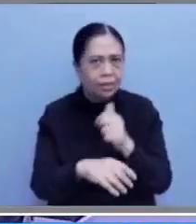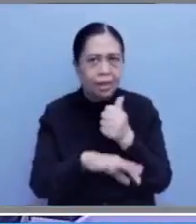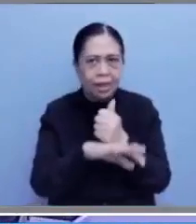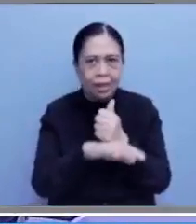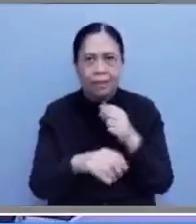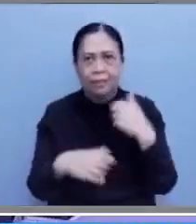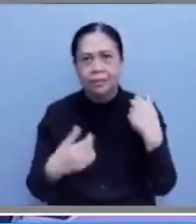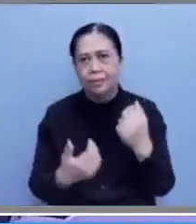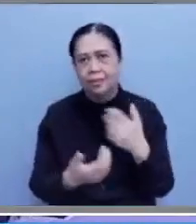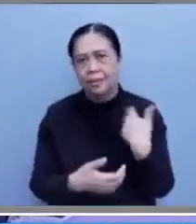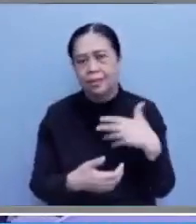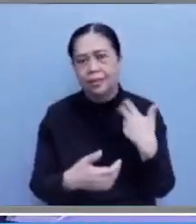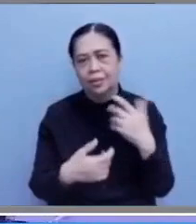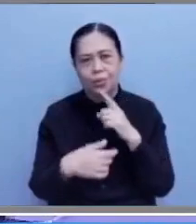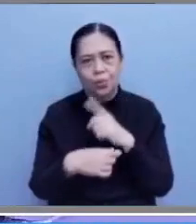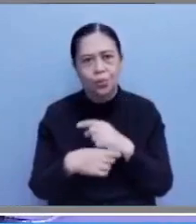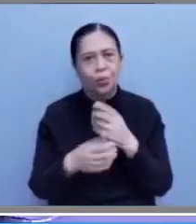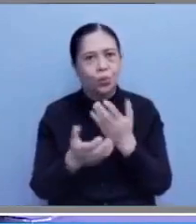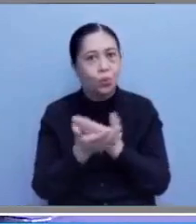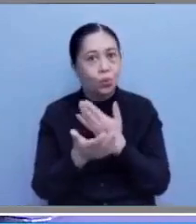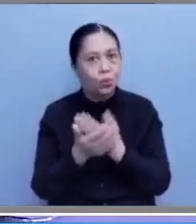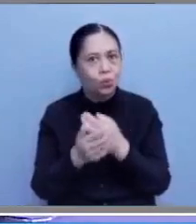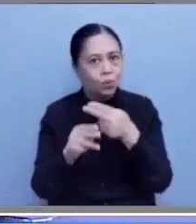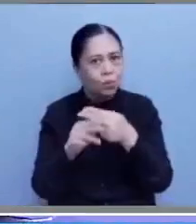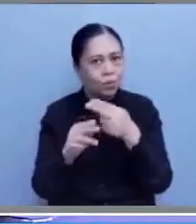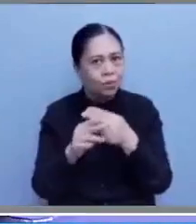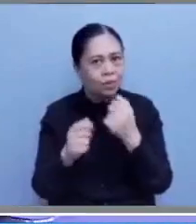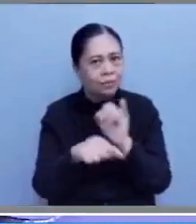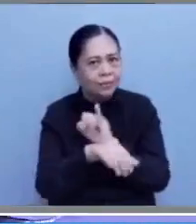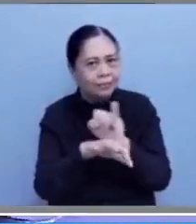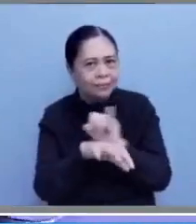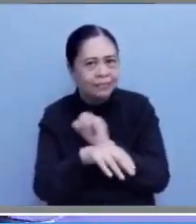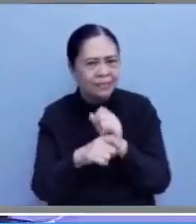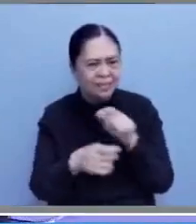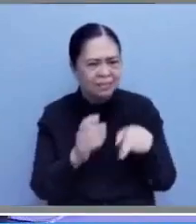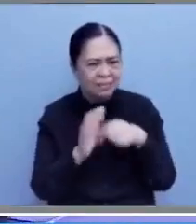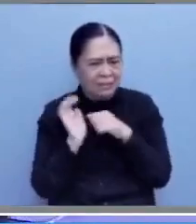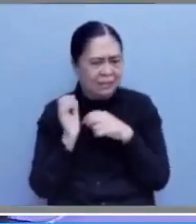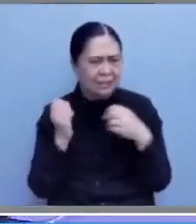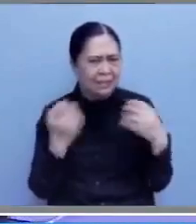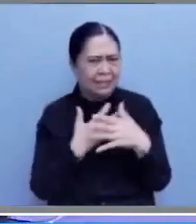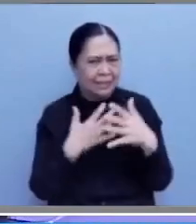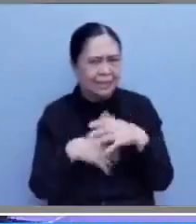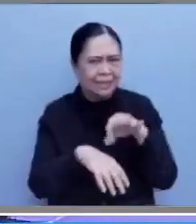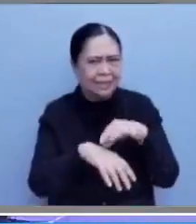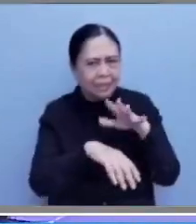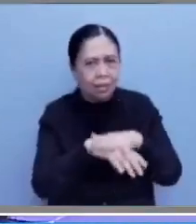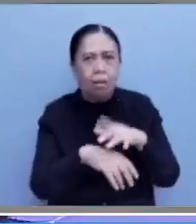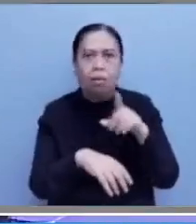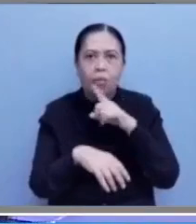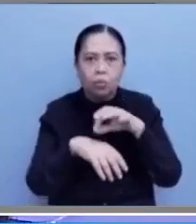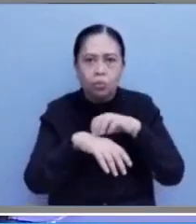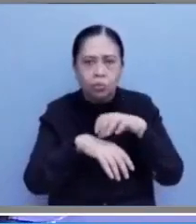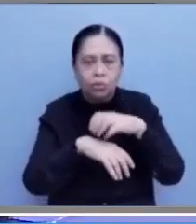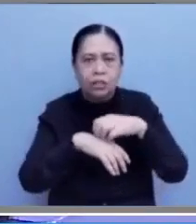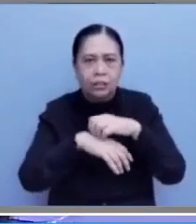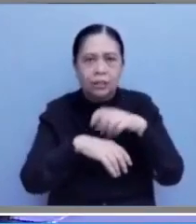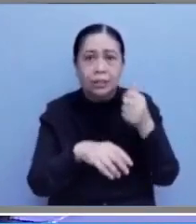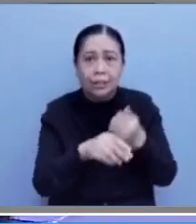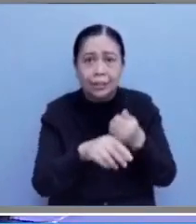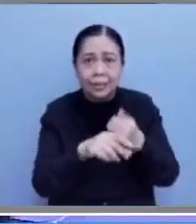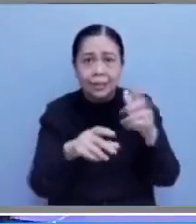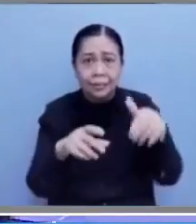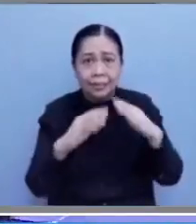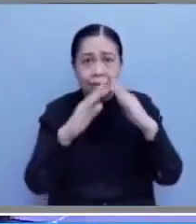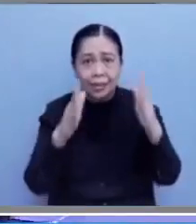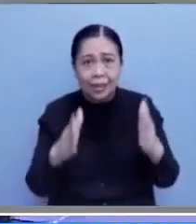ant science. At bagong species lang naman ang masisipag at minsan iniiwasan nating langgam, yung kanyang nadiskubre sa loob mismo ng kanyang bakuran. Ang